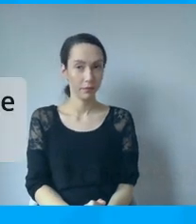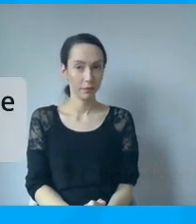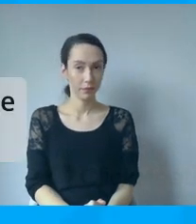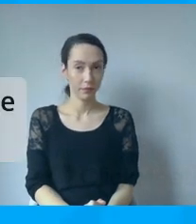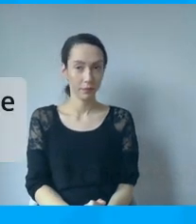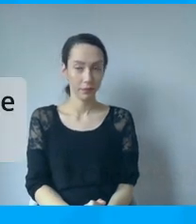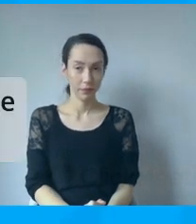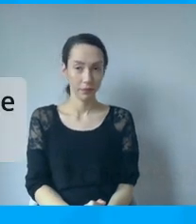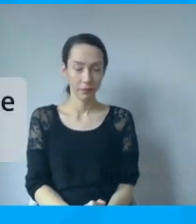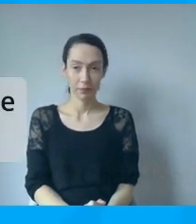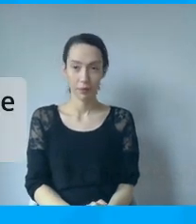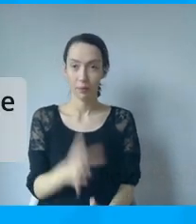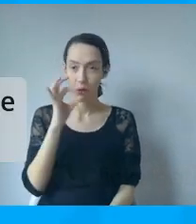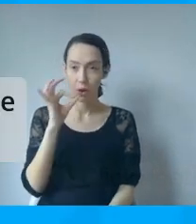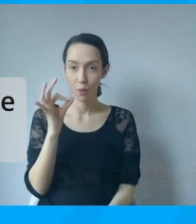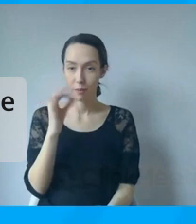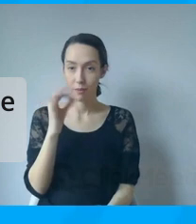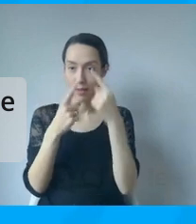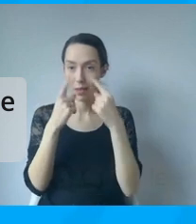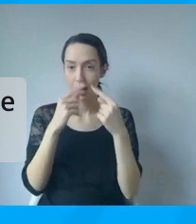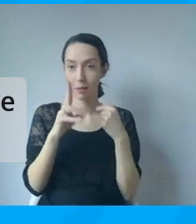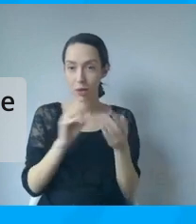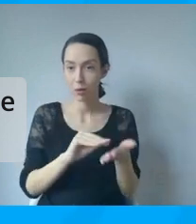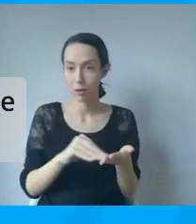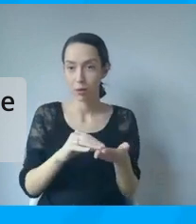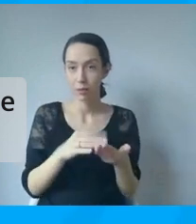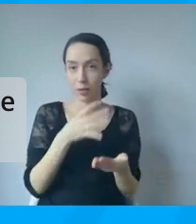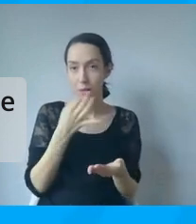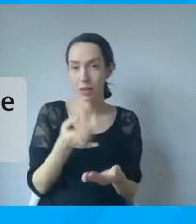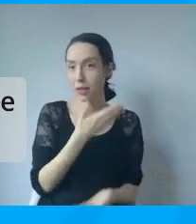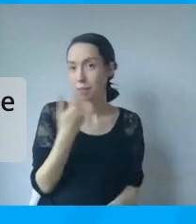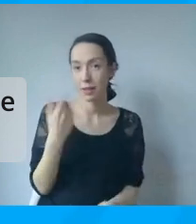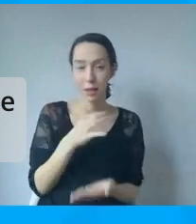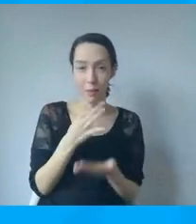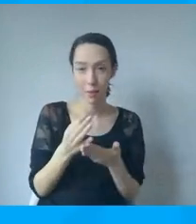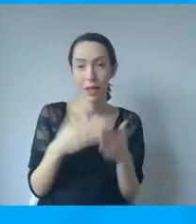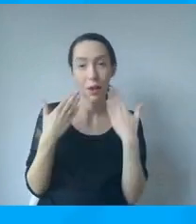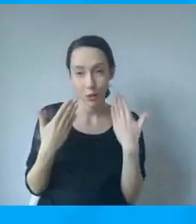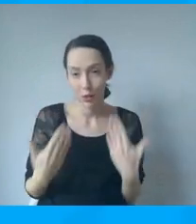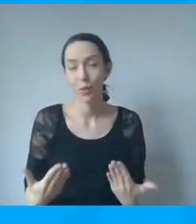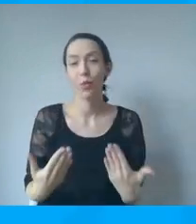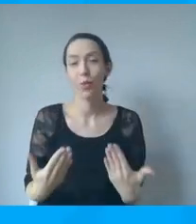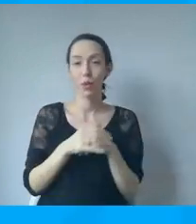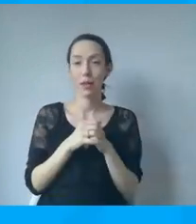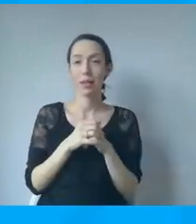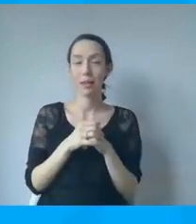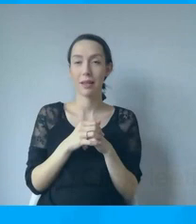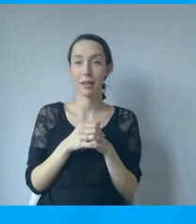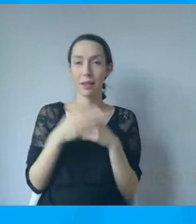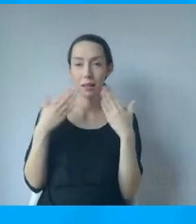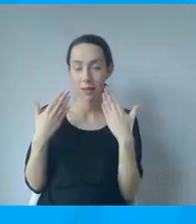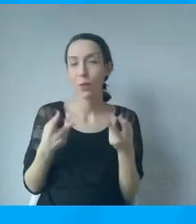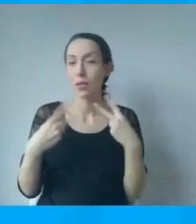Dobra. Myślałam, że ktoś pisze pytania, ale tutaj widzę, że Marek nie ma pytań i dziękuję za szkolenia. Też bardzo Wam dziękuję